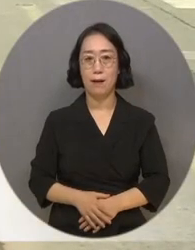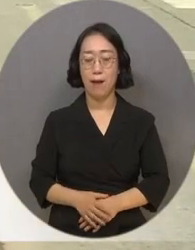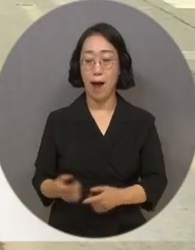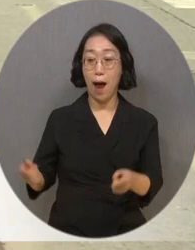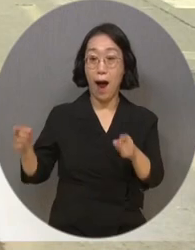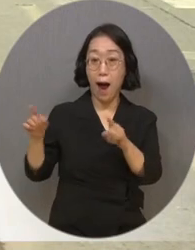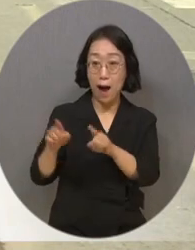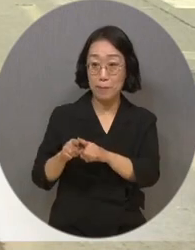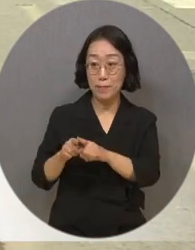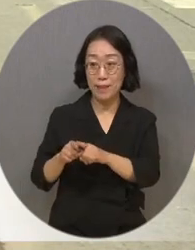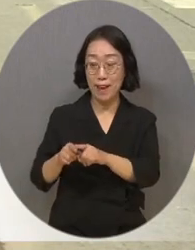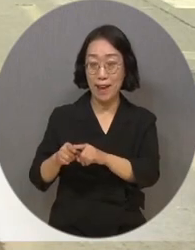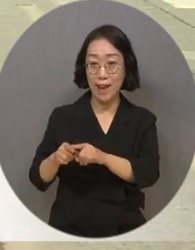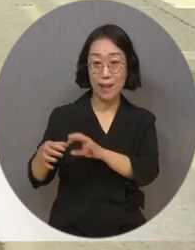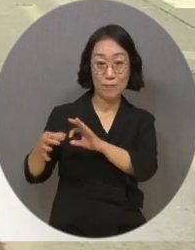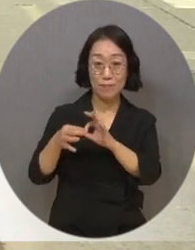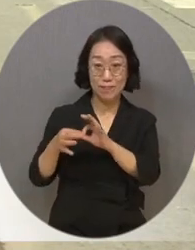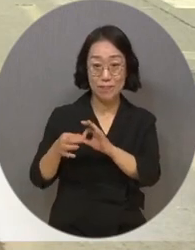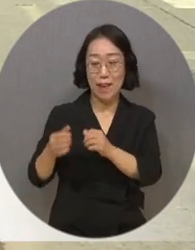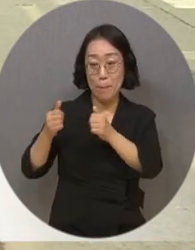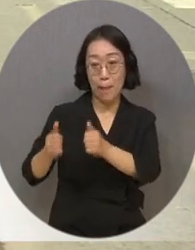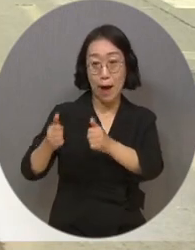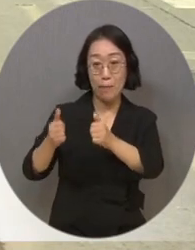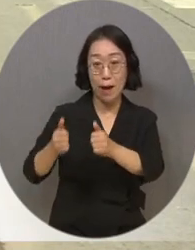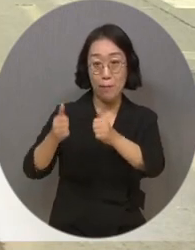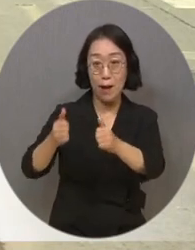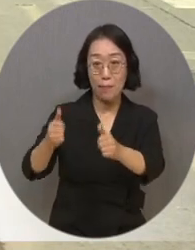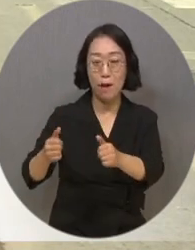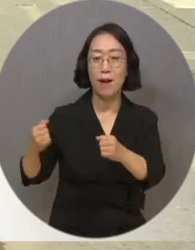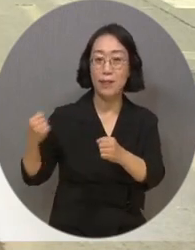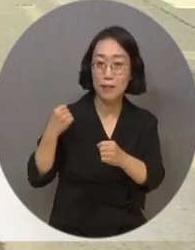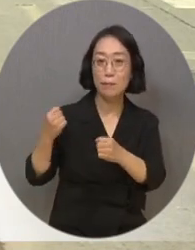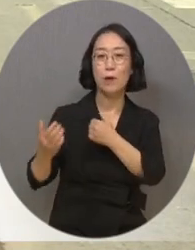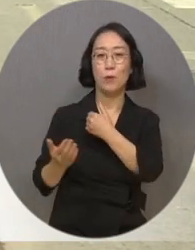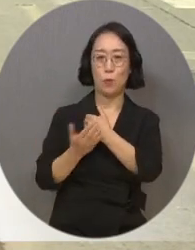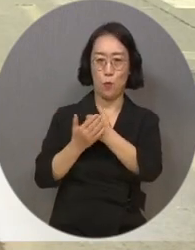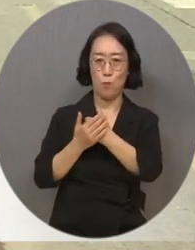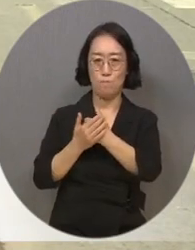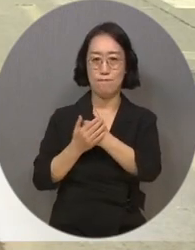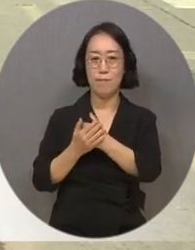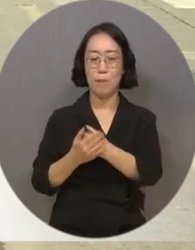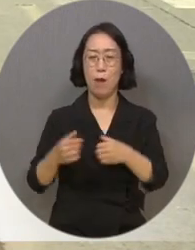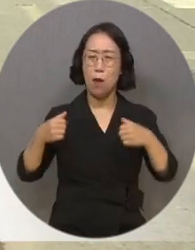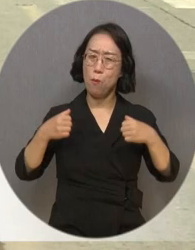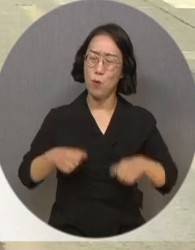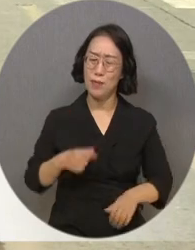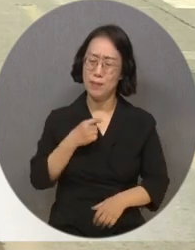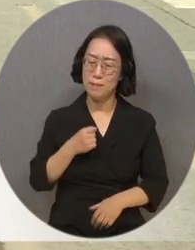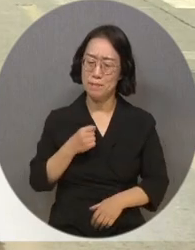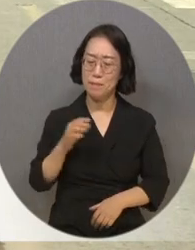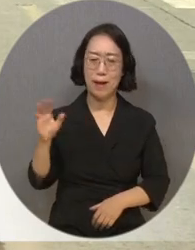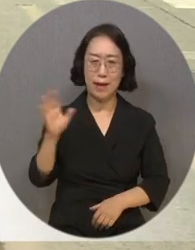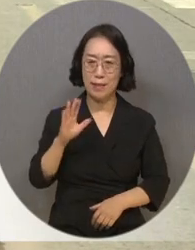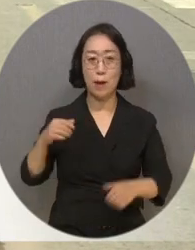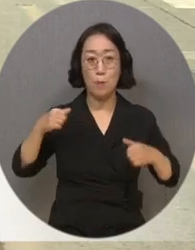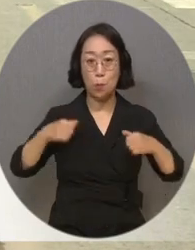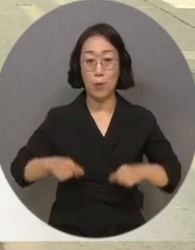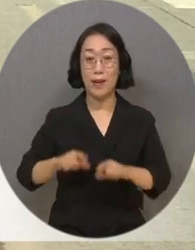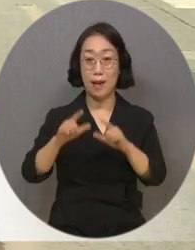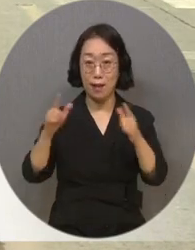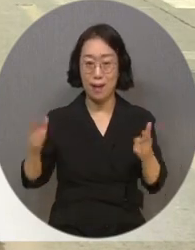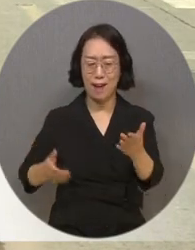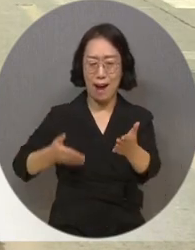같이 함께 뛴다는 것 자체가 되게 힘이 되고 그래서 그냥 포기하고 싶을 때도 포기하지